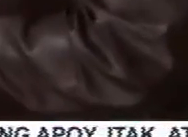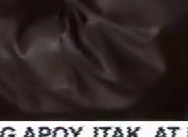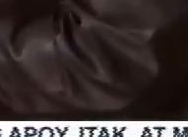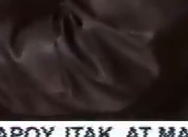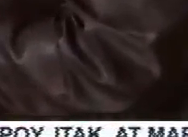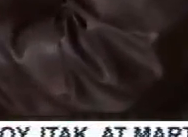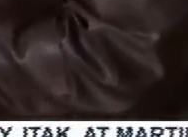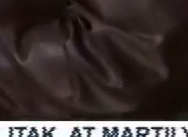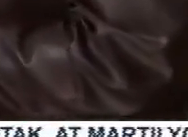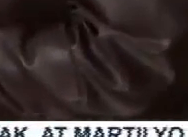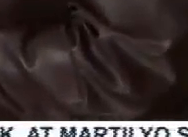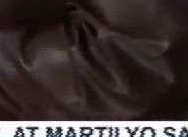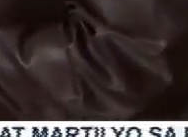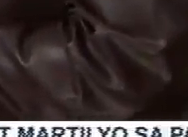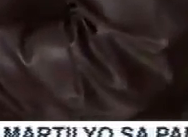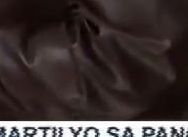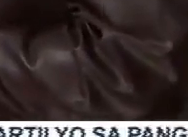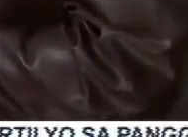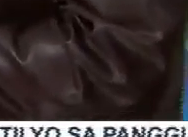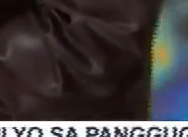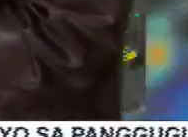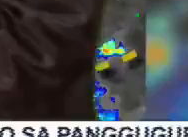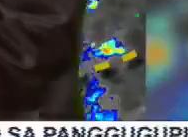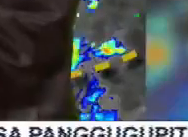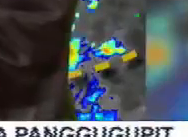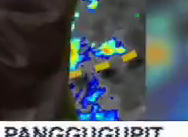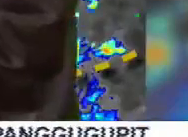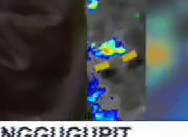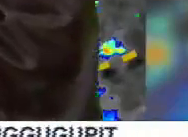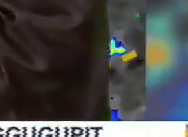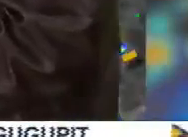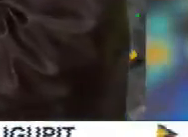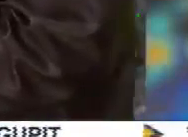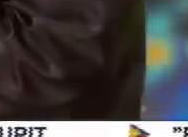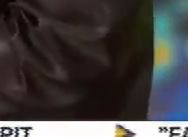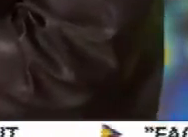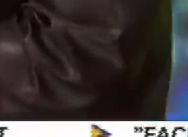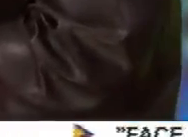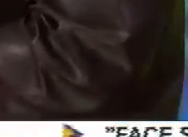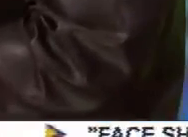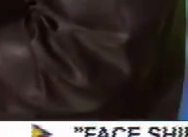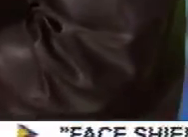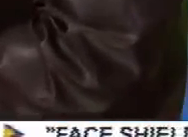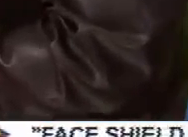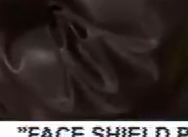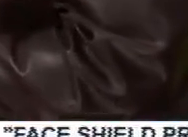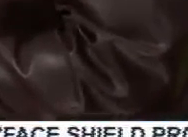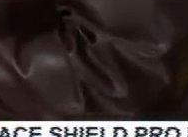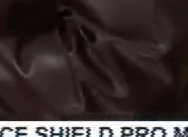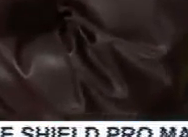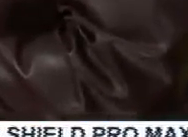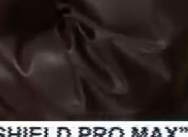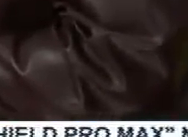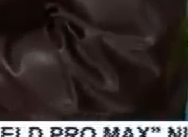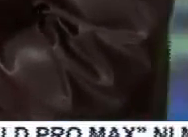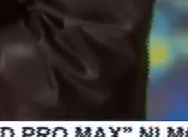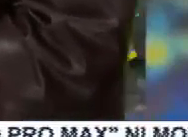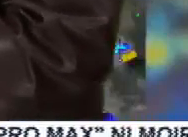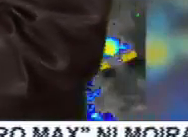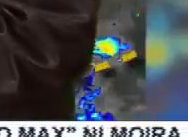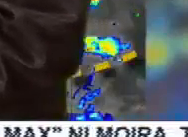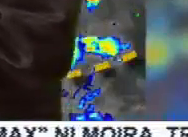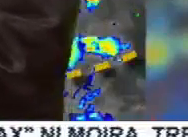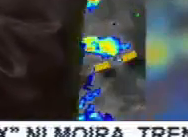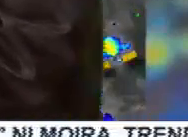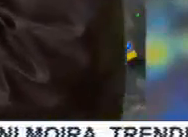weather satellite image ng PAGASA, bahagyang bumaba ang sakop ng itong Intertropical Convergence Zone o ITCC. Ngayong araw ng Huwebes, apektado